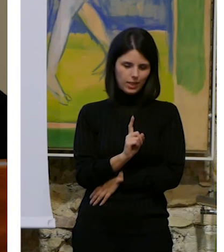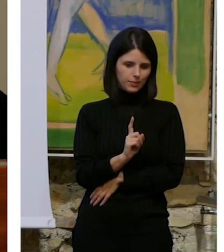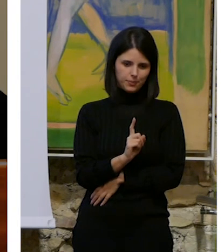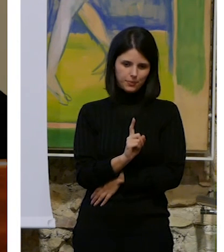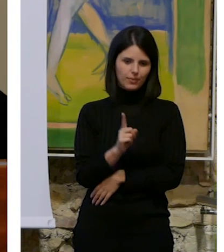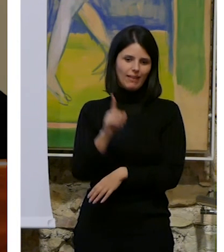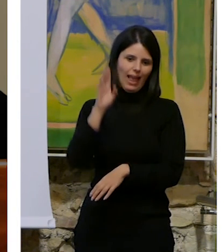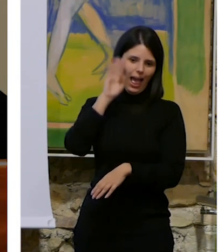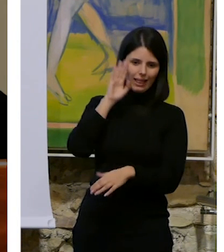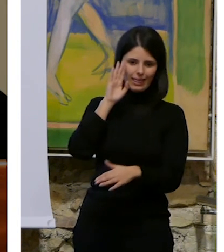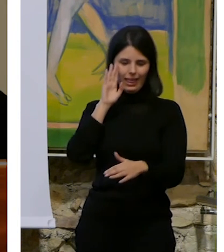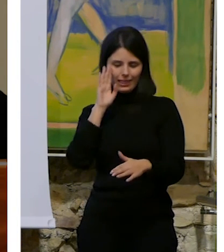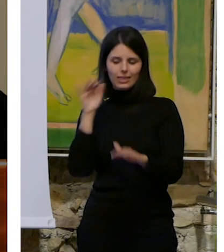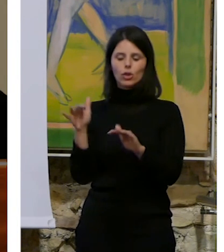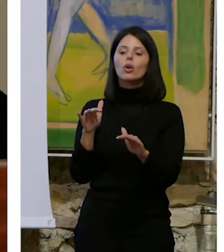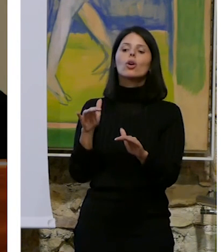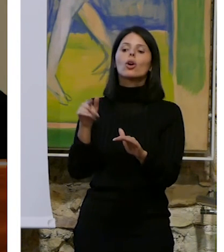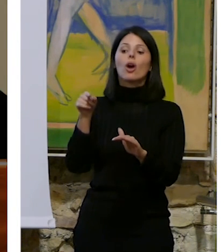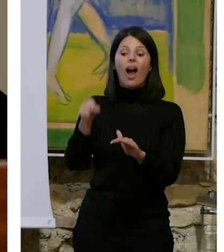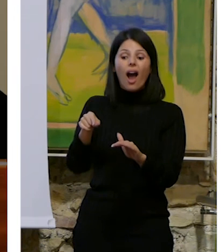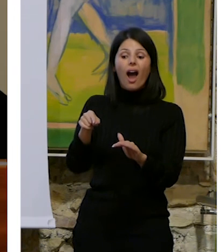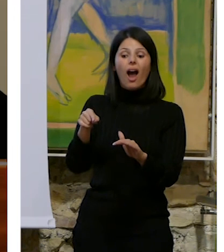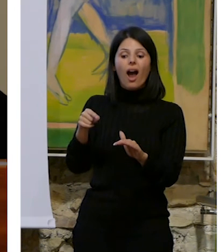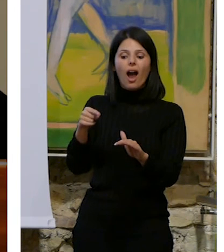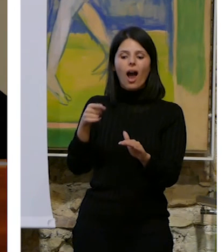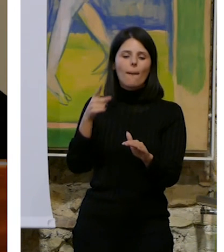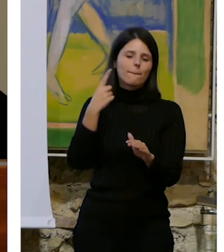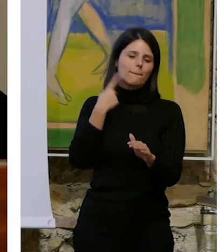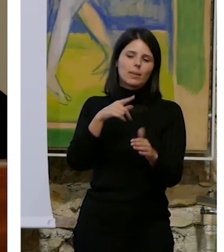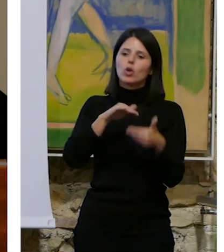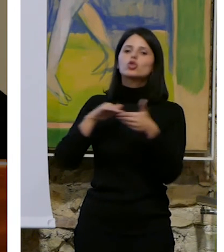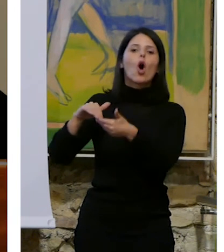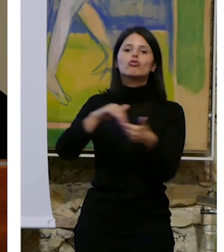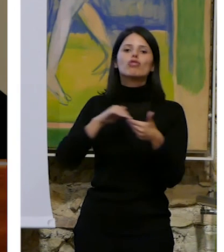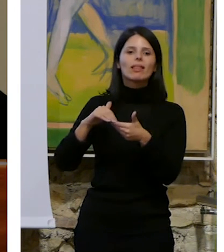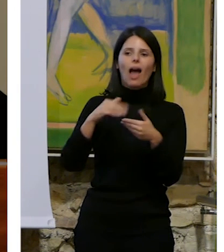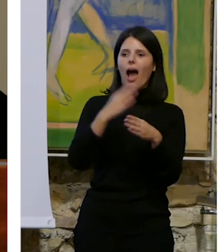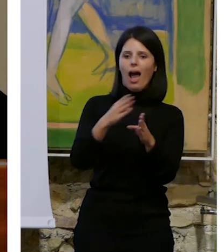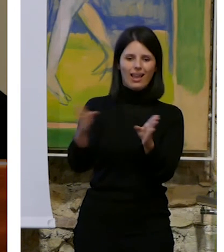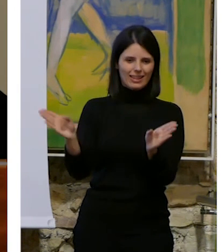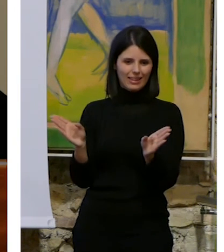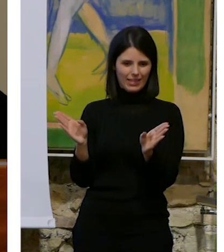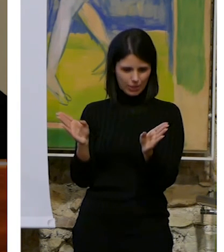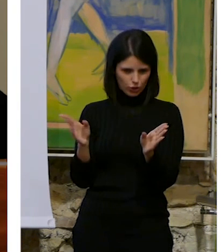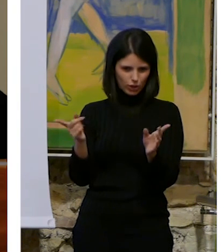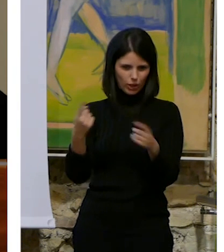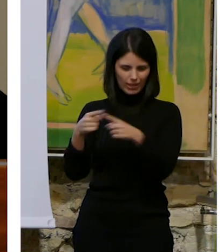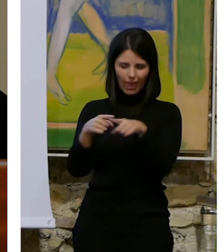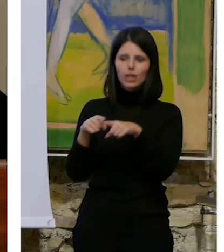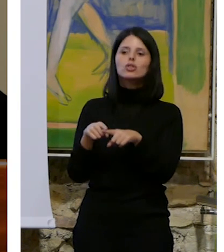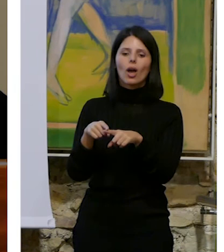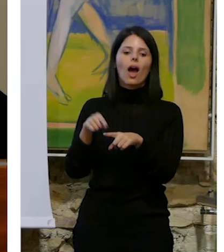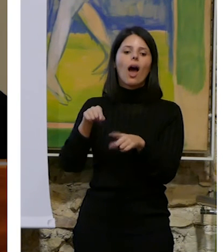dall'opinione, e la funzione di alcune fasce della società è fondamentale, a tal punto che, finita